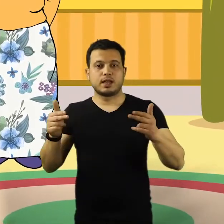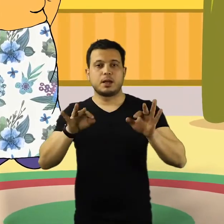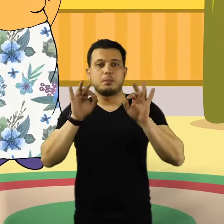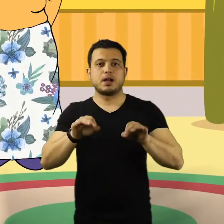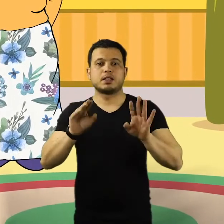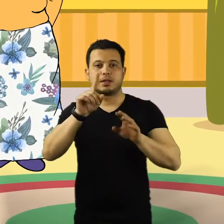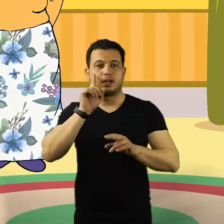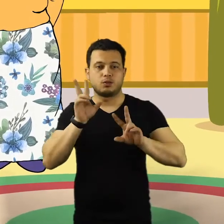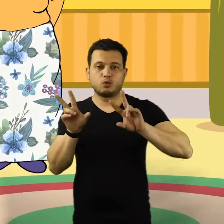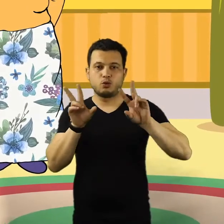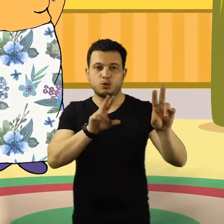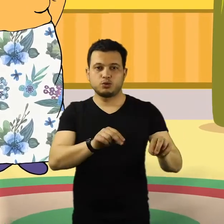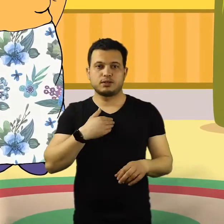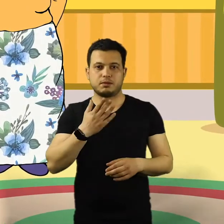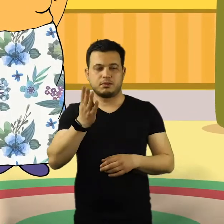uyuverdiniz ya